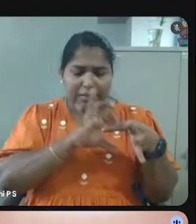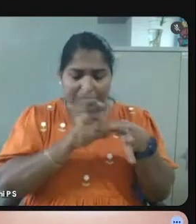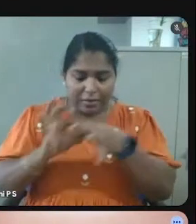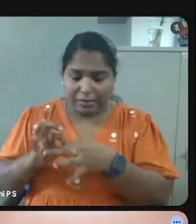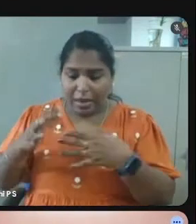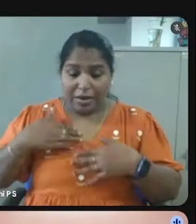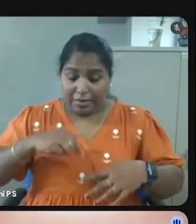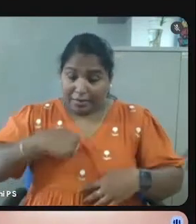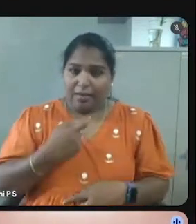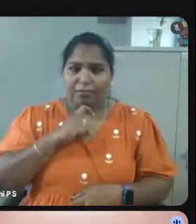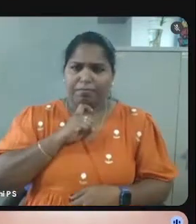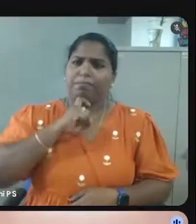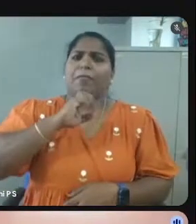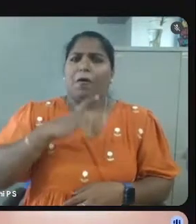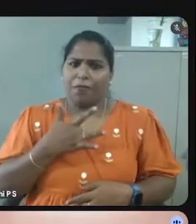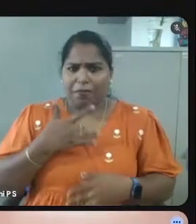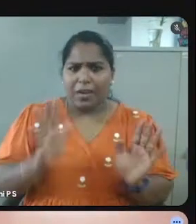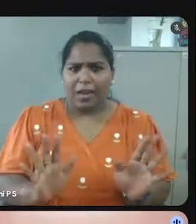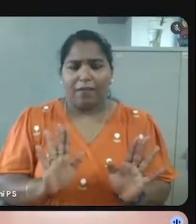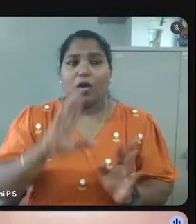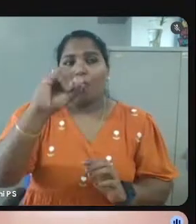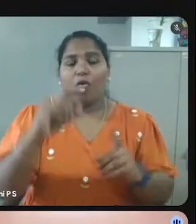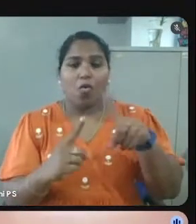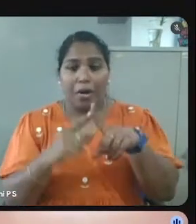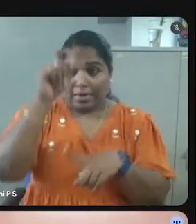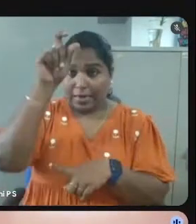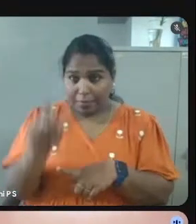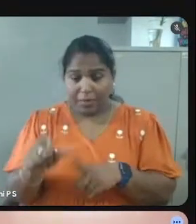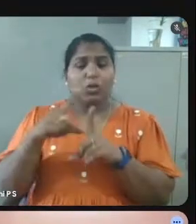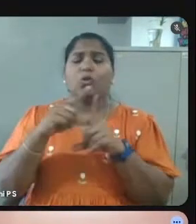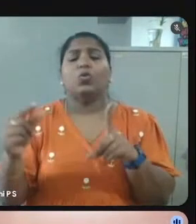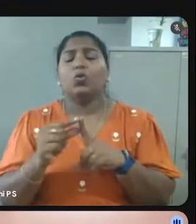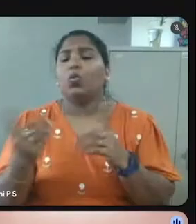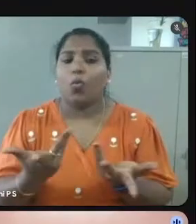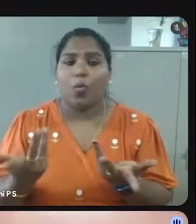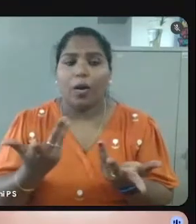ചെയ്യുന്നത്. അപ്പോൾ ഒരു ഓക്യുപേഷണൽ തെറപ്പിസ്റ്റ് എന്തൊക്കെയോ നോക്കുന്നത് ഈ